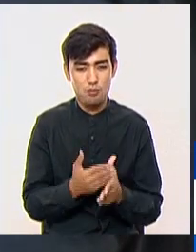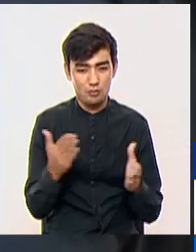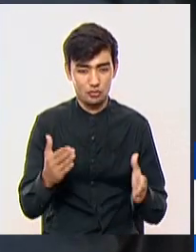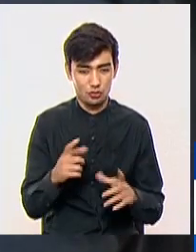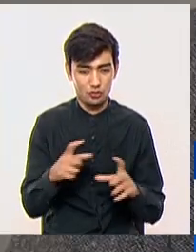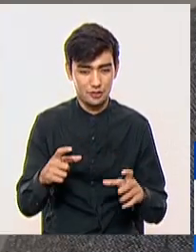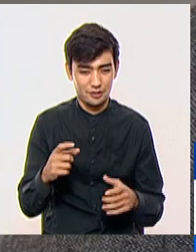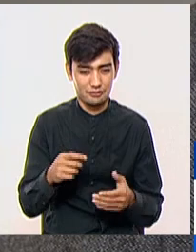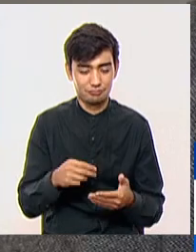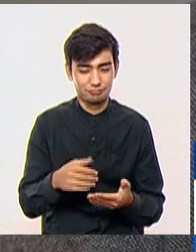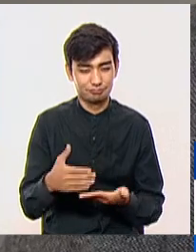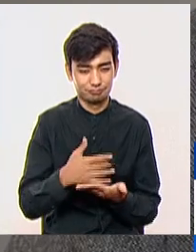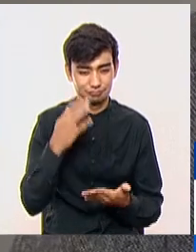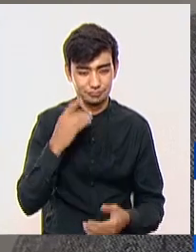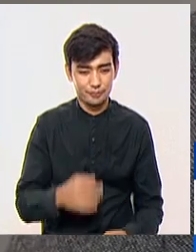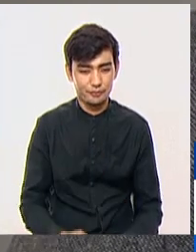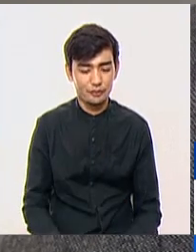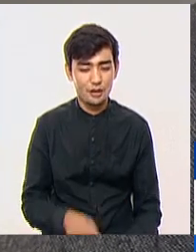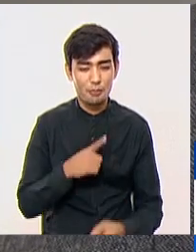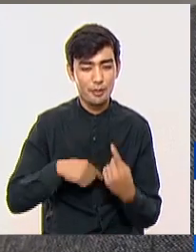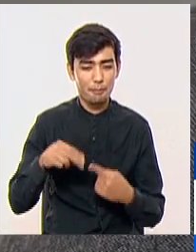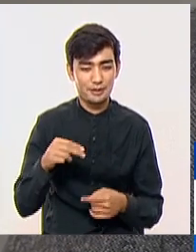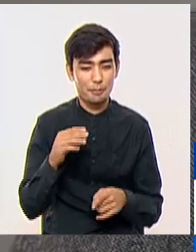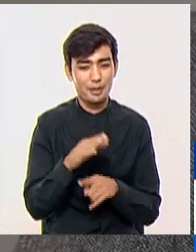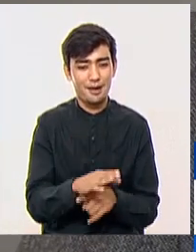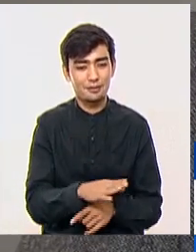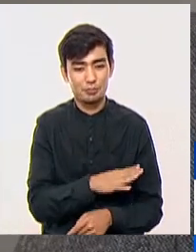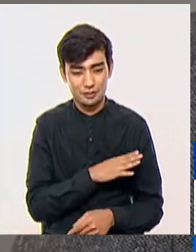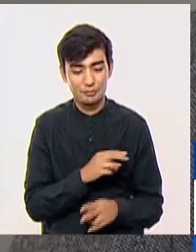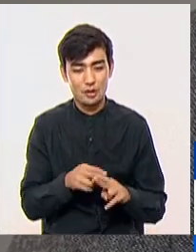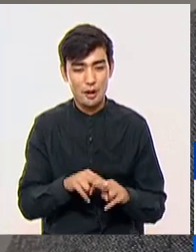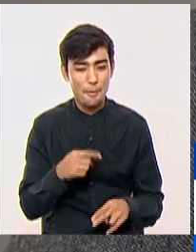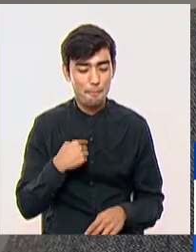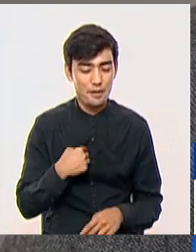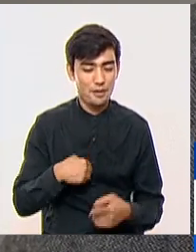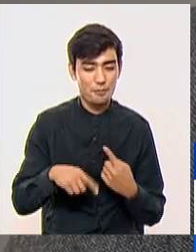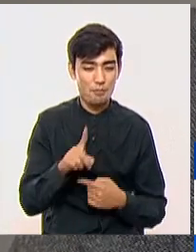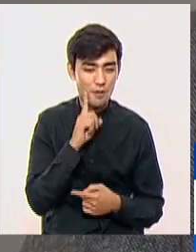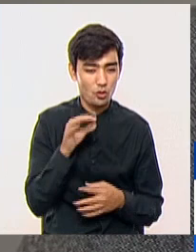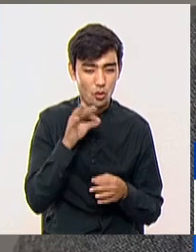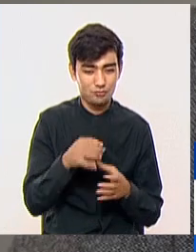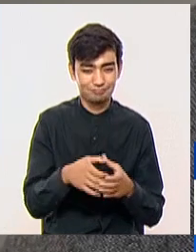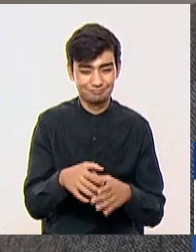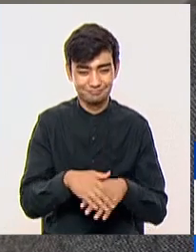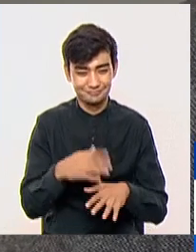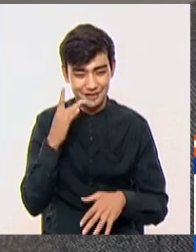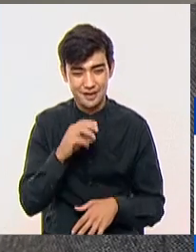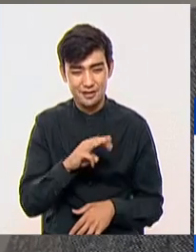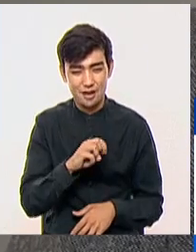асырмақ. Біз президентіміз осындай тапсырма бергеннен кейін біз жастар қоғамдағы тәуелсіз